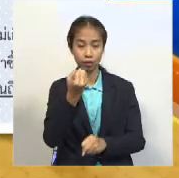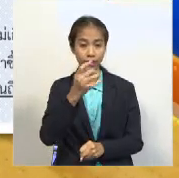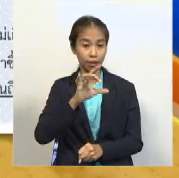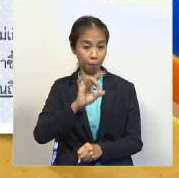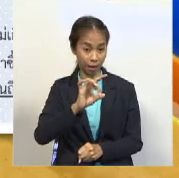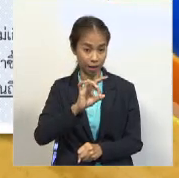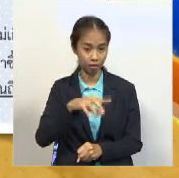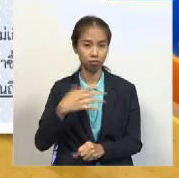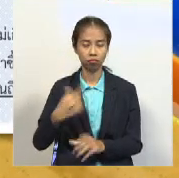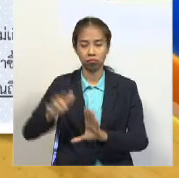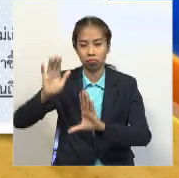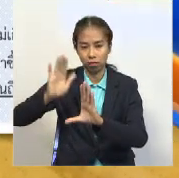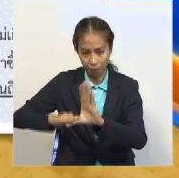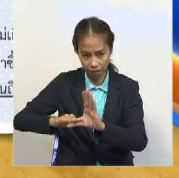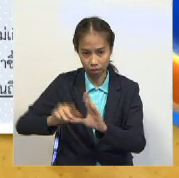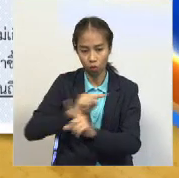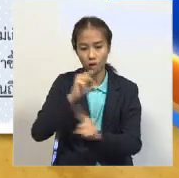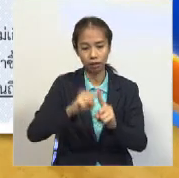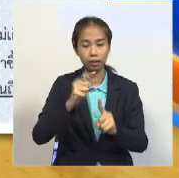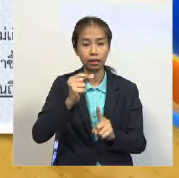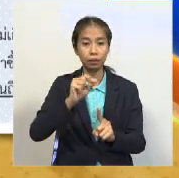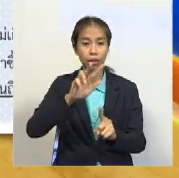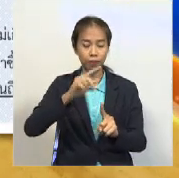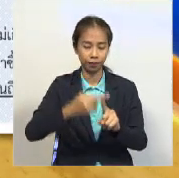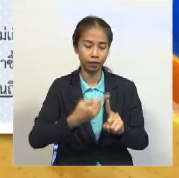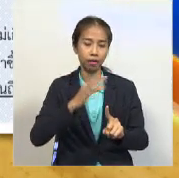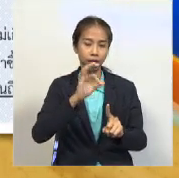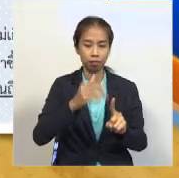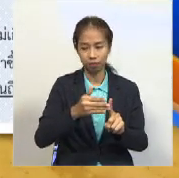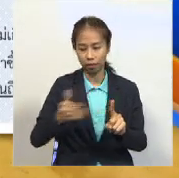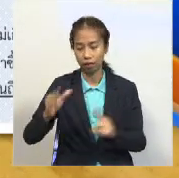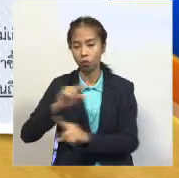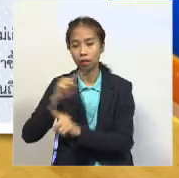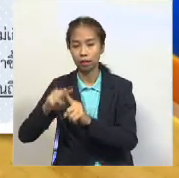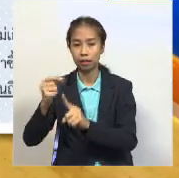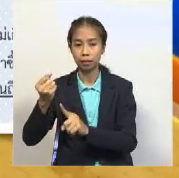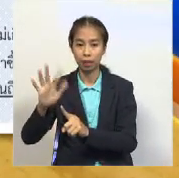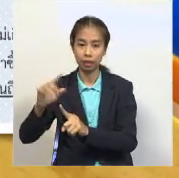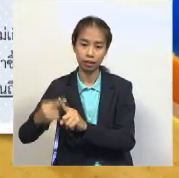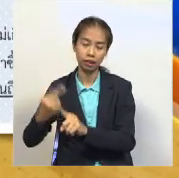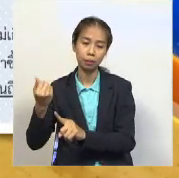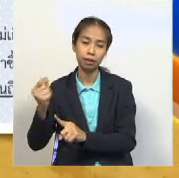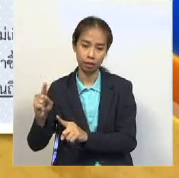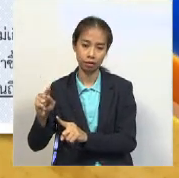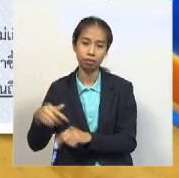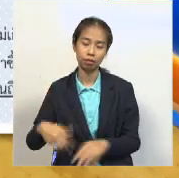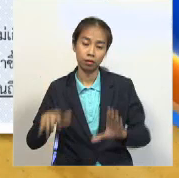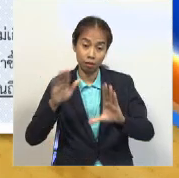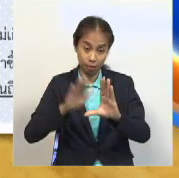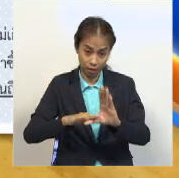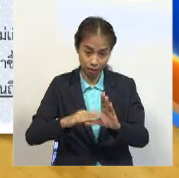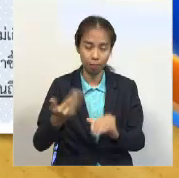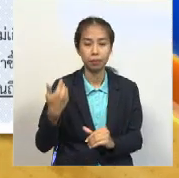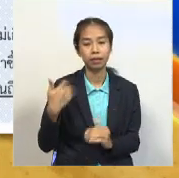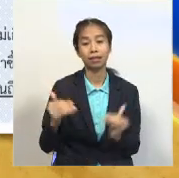านคนแรกที่ลงทะเบียนตั้งแต่23กันยายนจนถึง15พฤศจิกายน2562ก็จะได้รับ